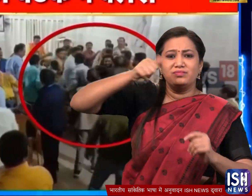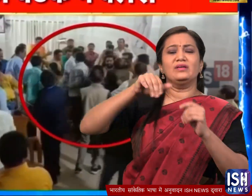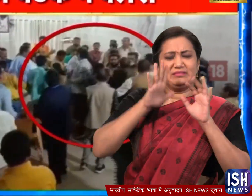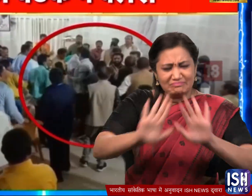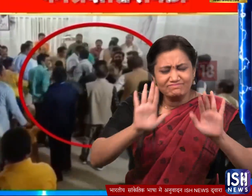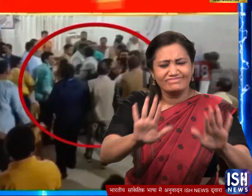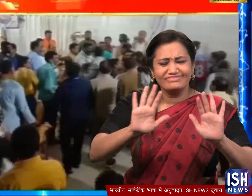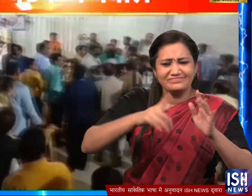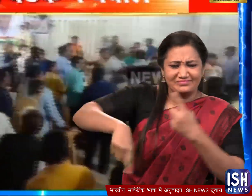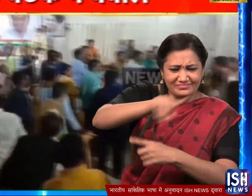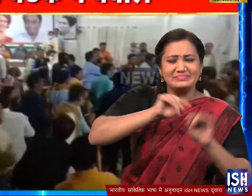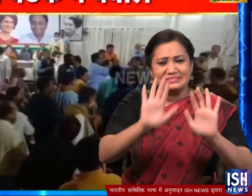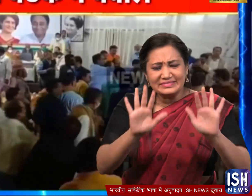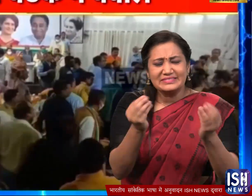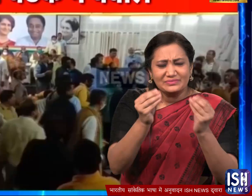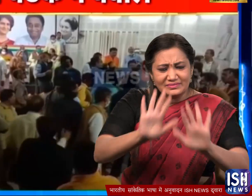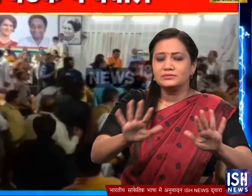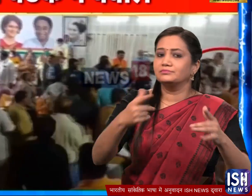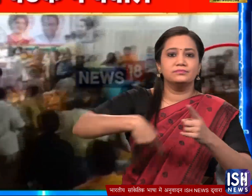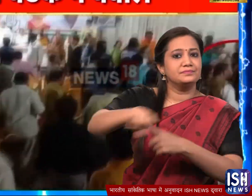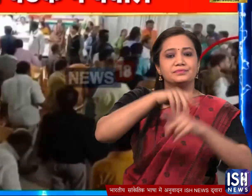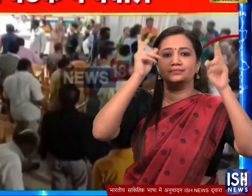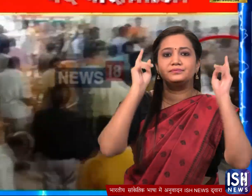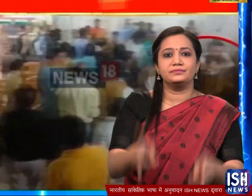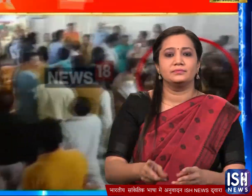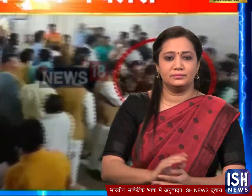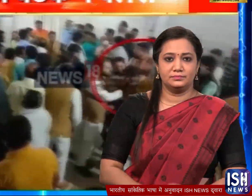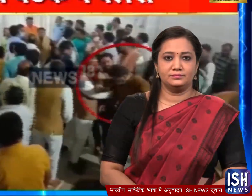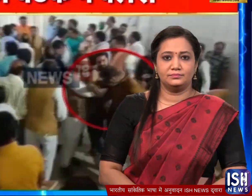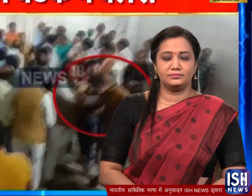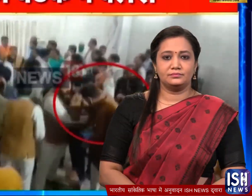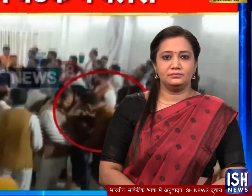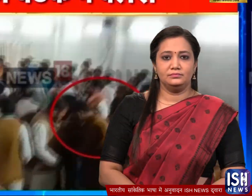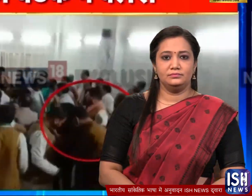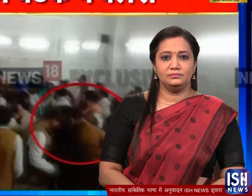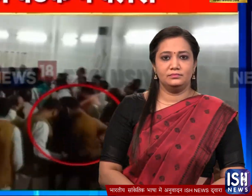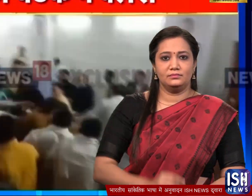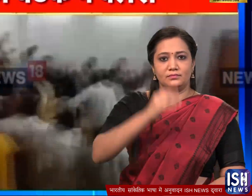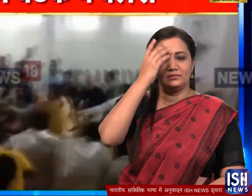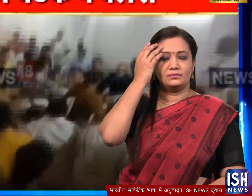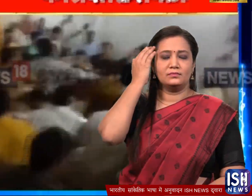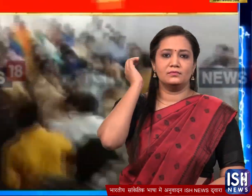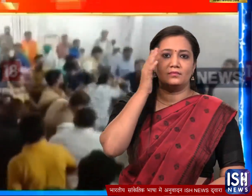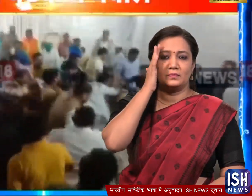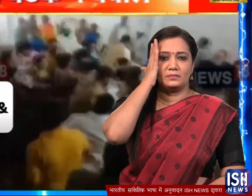सीनियर नेता शांति बनाए रखने की अपील करते रहे, लेकिन कार्यकर्ताओं पर उनकी अपील का कोई असर नहीं पड़ा।